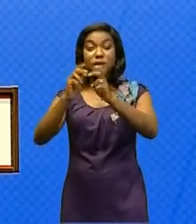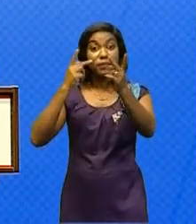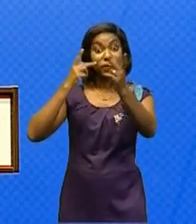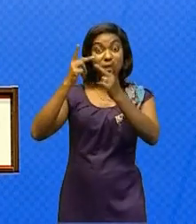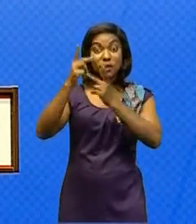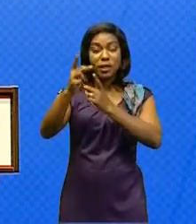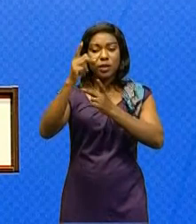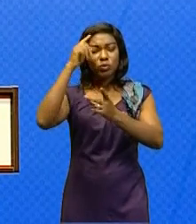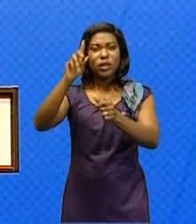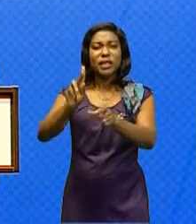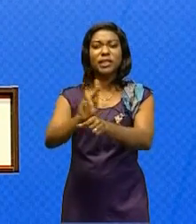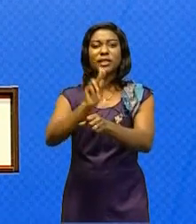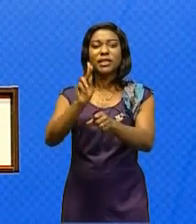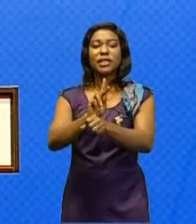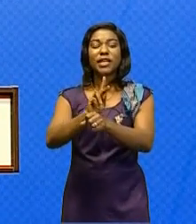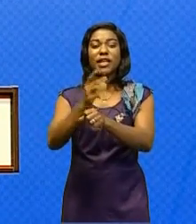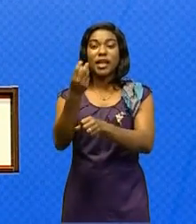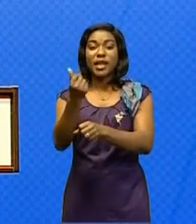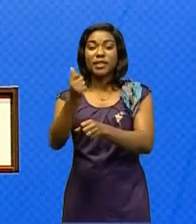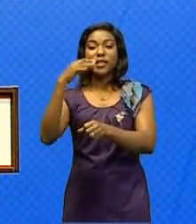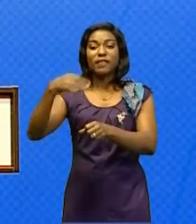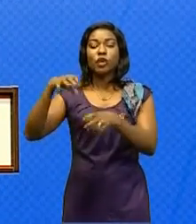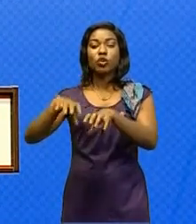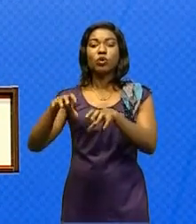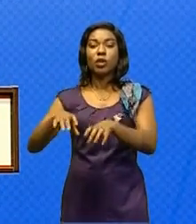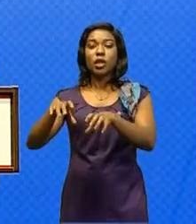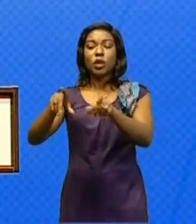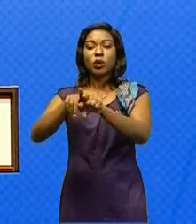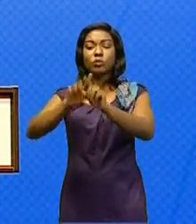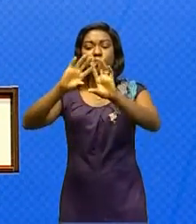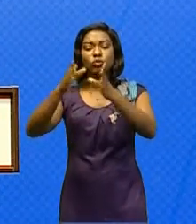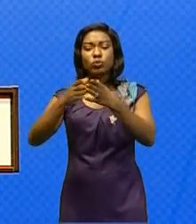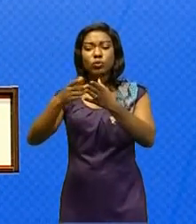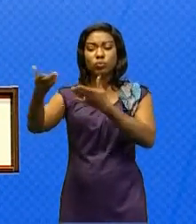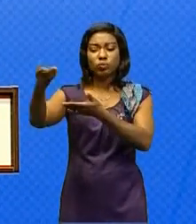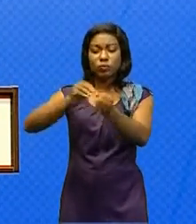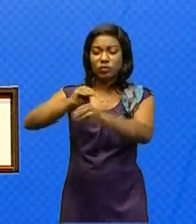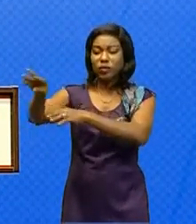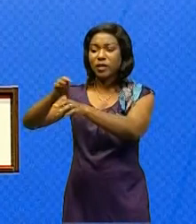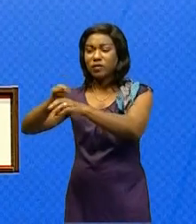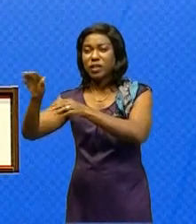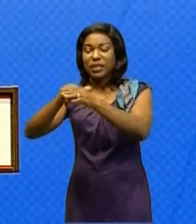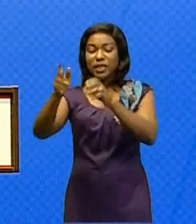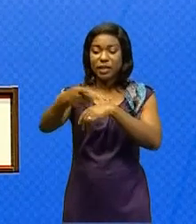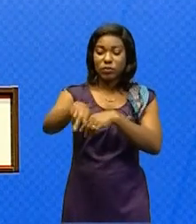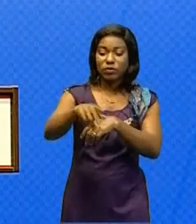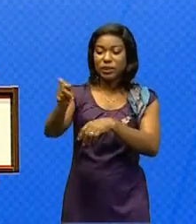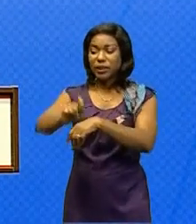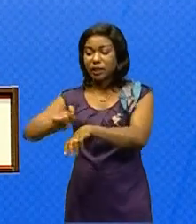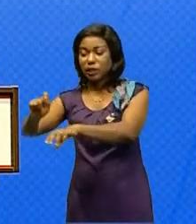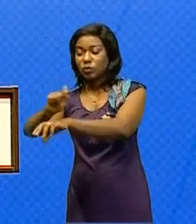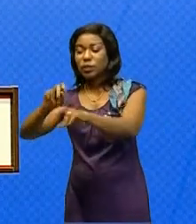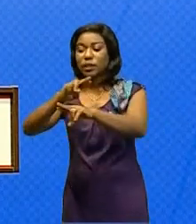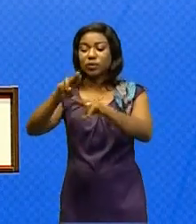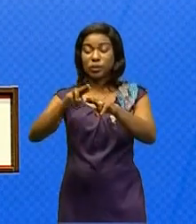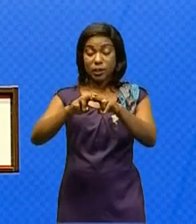à utiliser le franc congolais comme unité de compte pour toutes les transactions sur le territoire national.